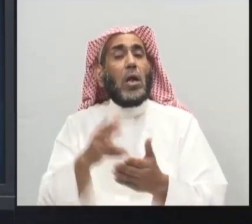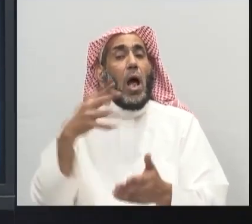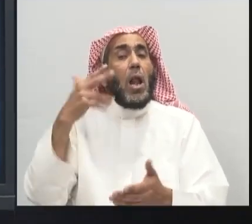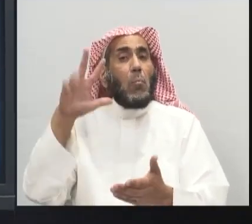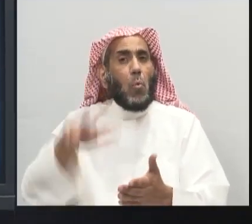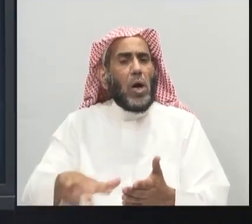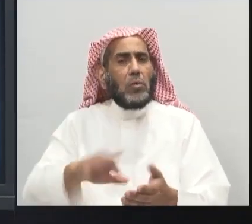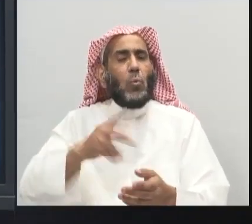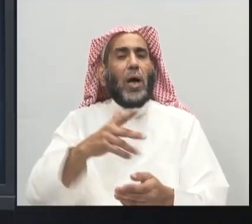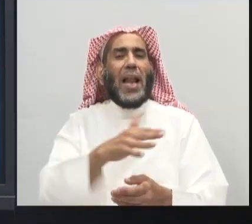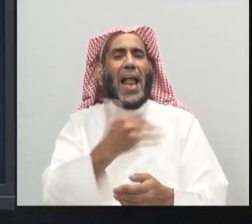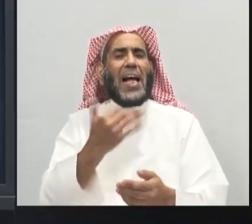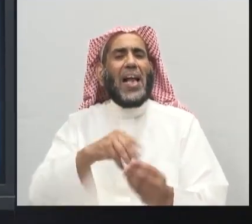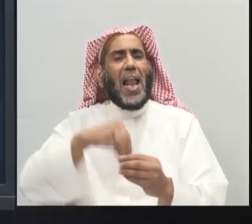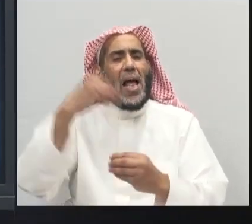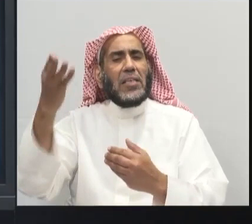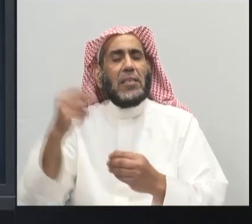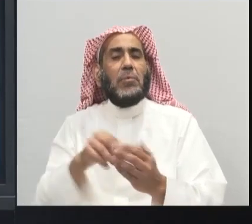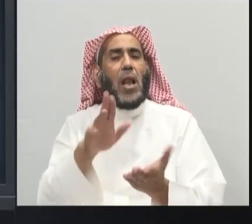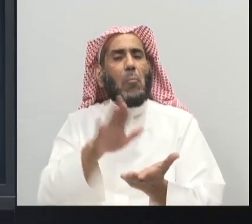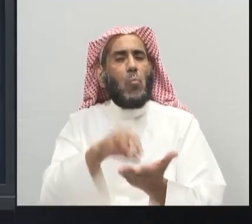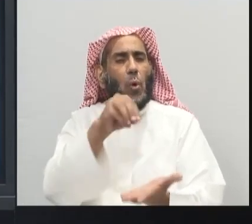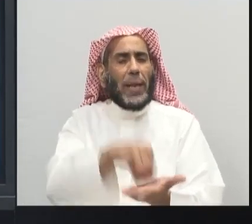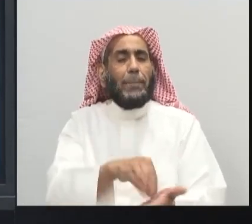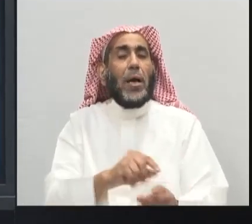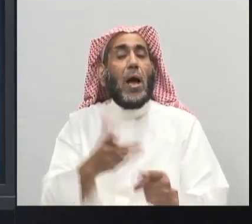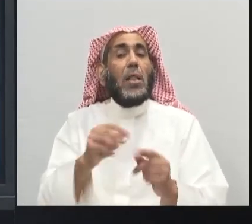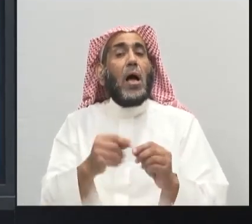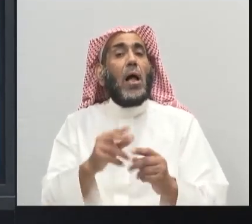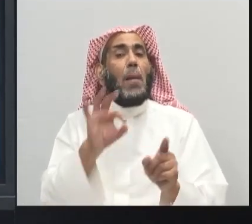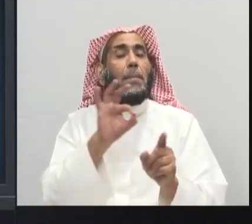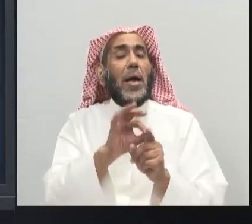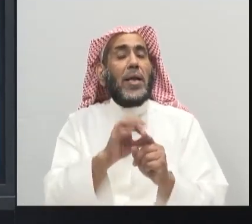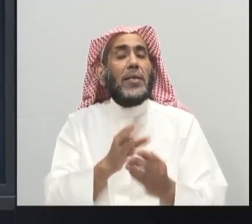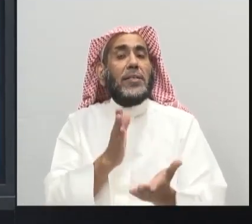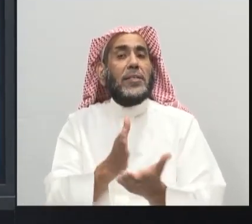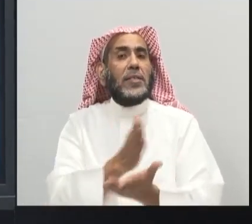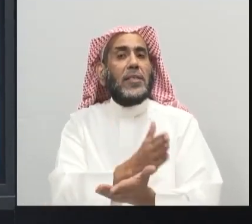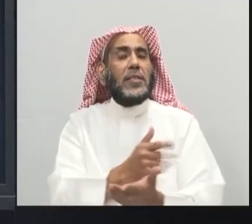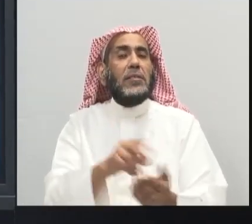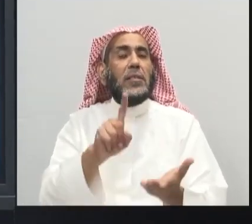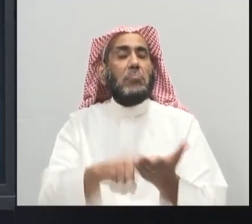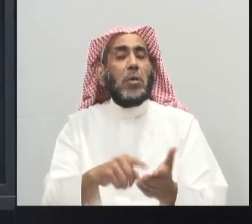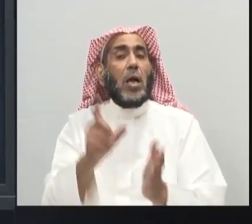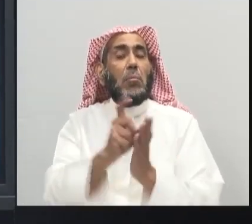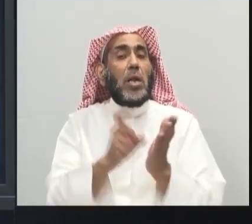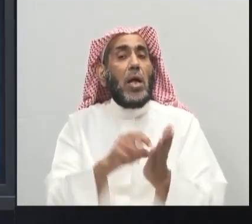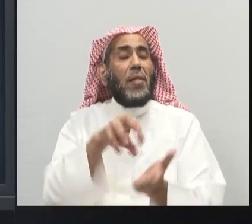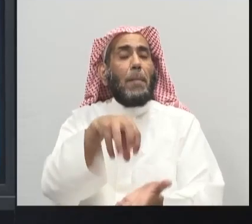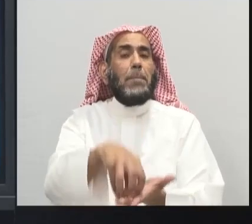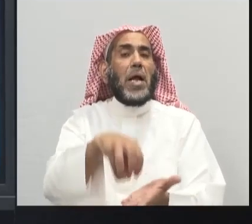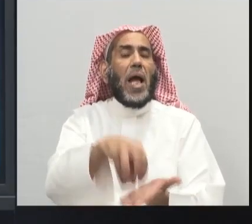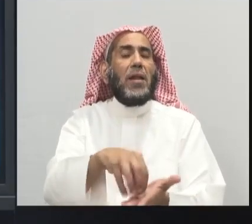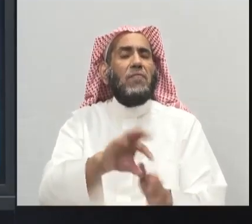الاجنبي فهنا المقصود من حيث ماذا الطاق تطبيق القانون من حيث المكان